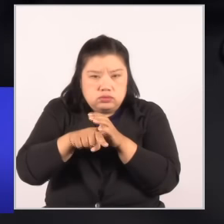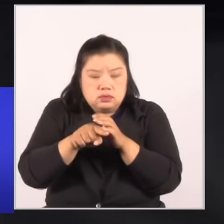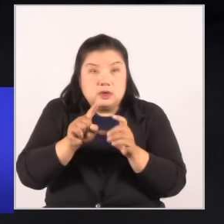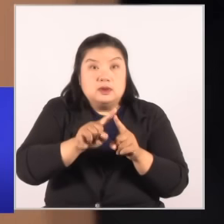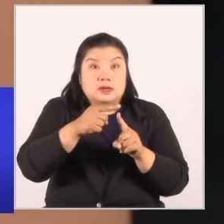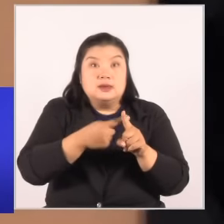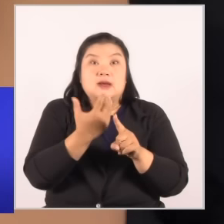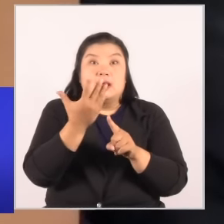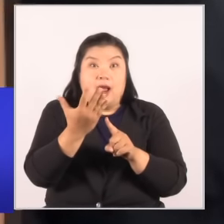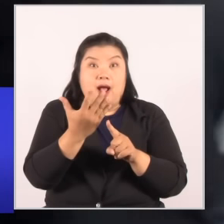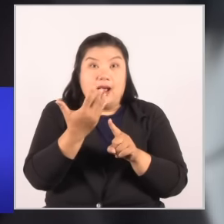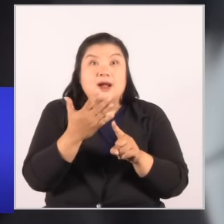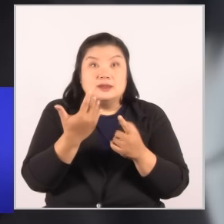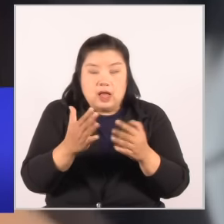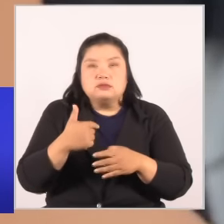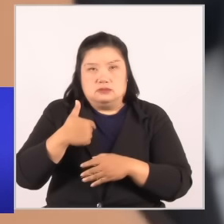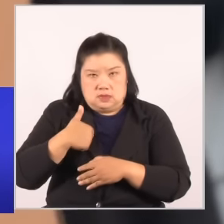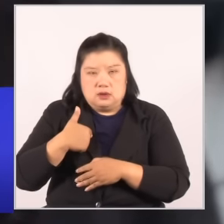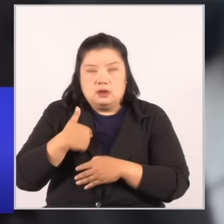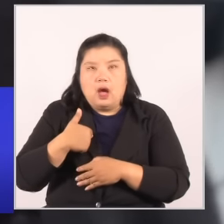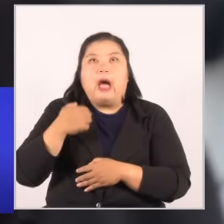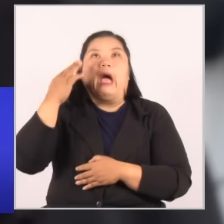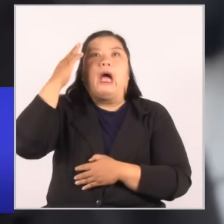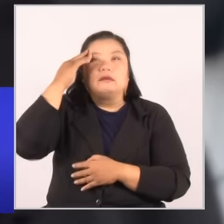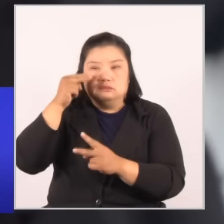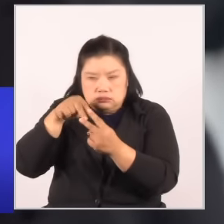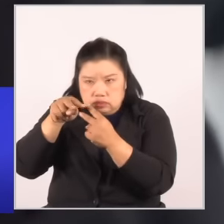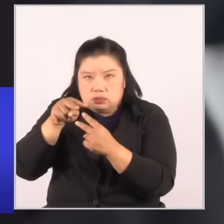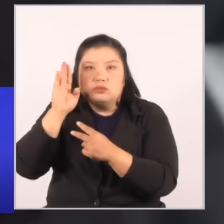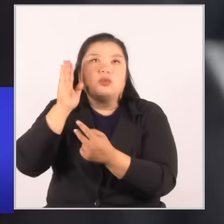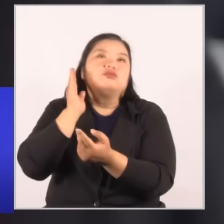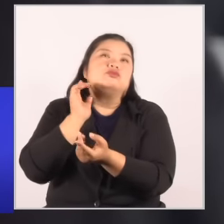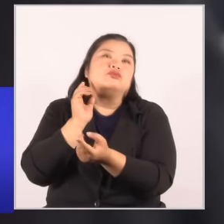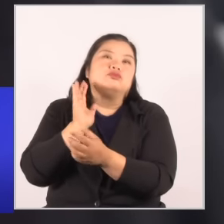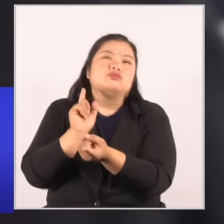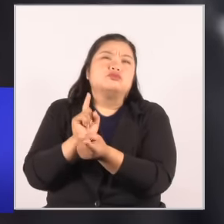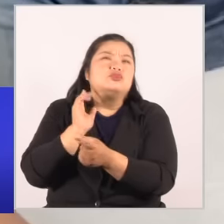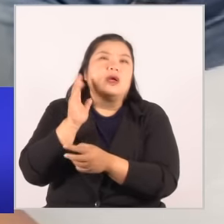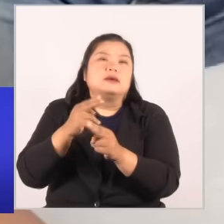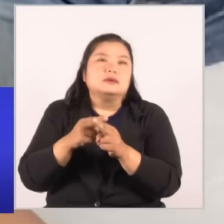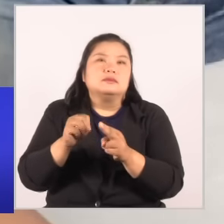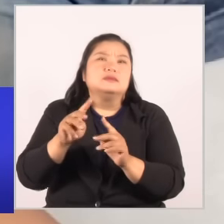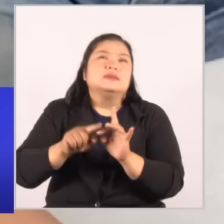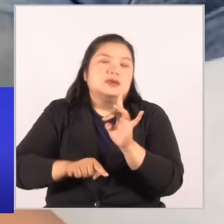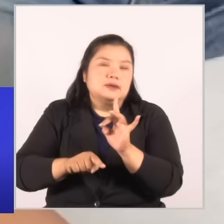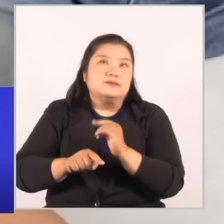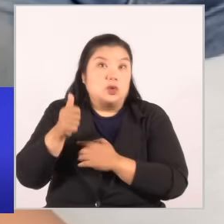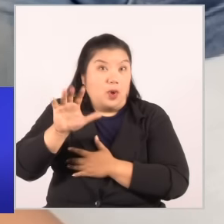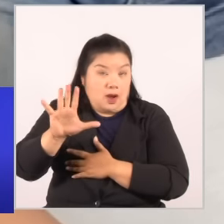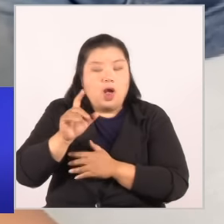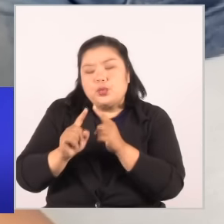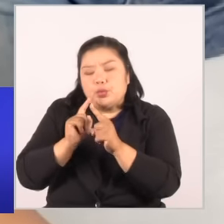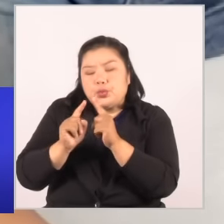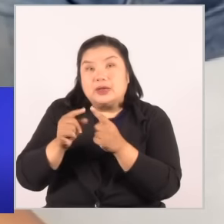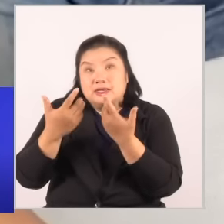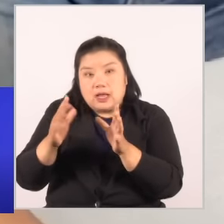ารู้จักกับนายเอ็มอมิกกี้เนี่ยแค่5วันเท่านั้นนะครับเขามาหาที่ห้องพอมาที่ห้องปั๊บเนี่ยนะฮะก็